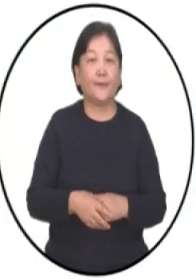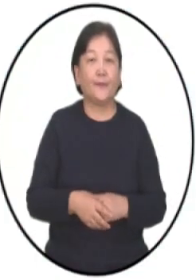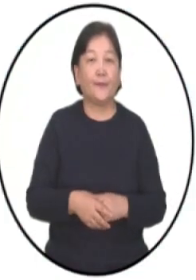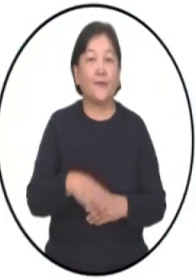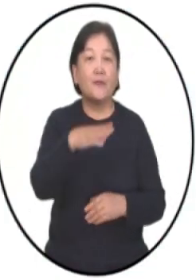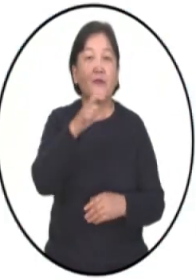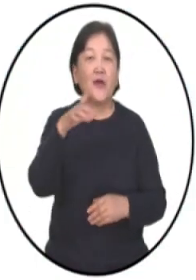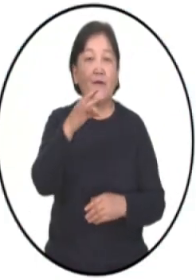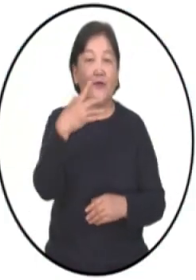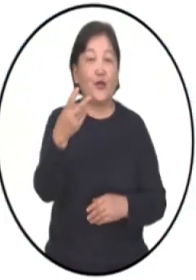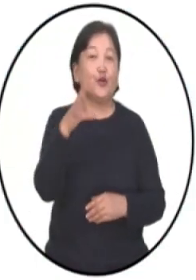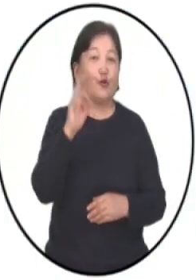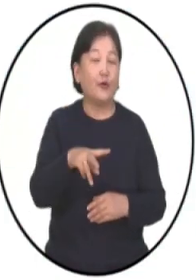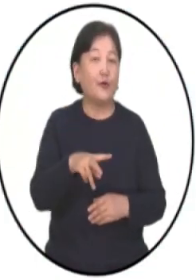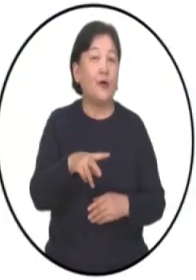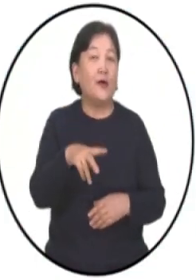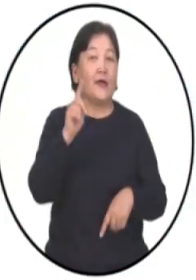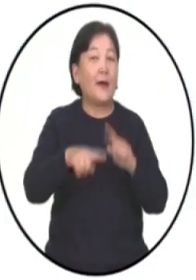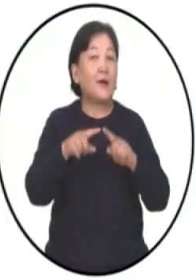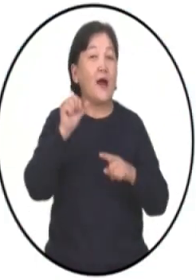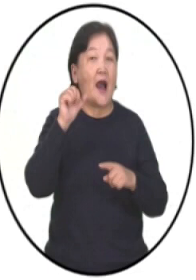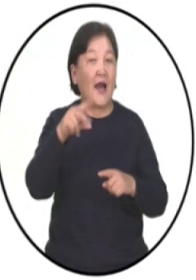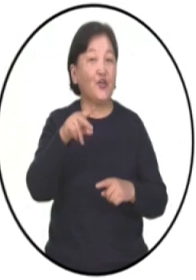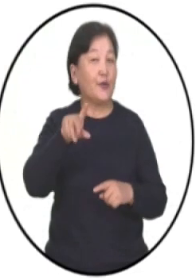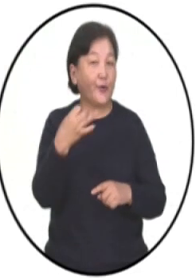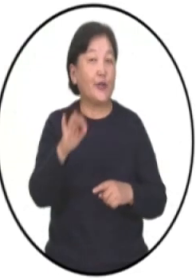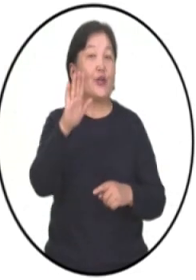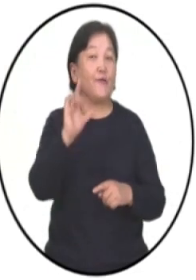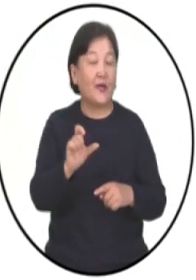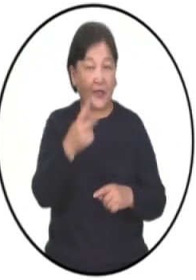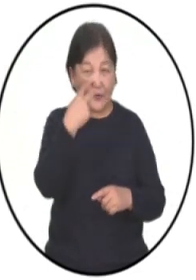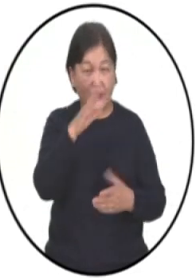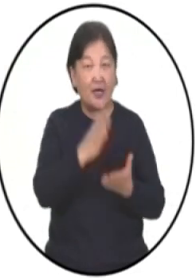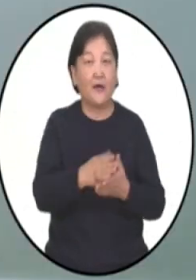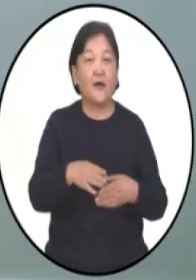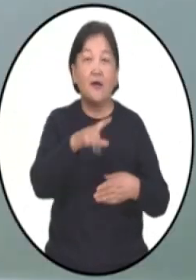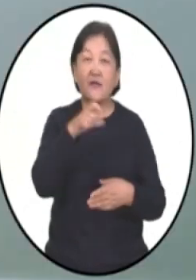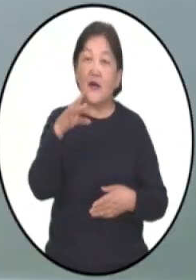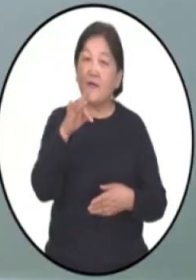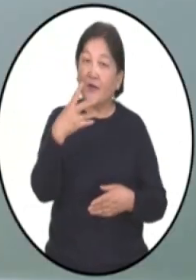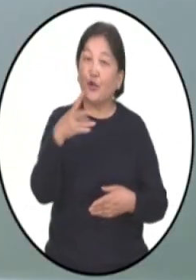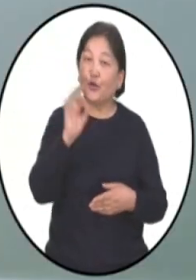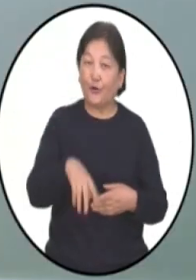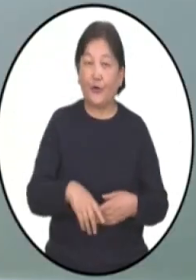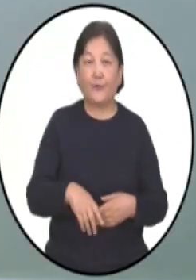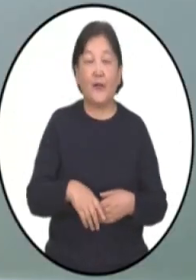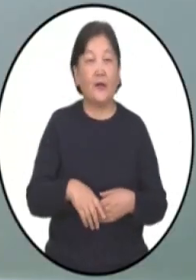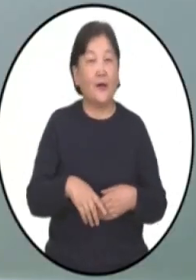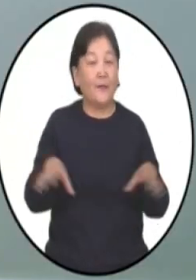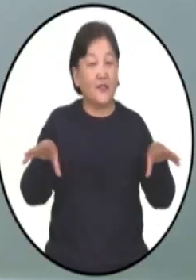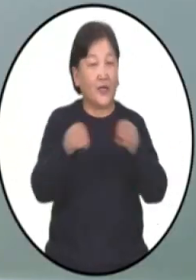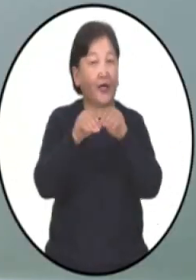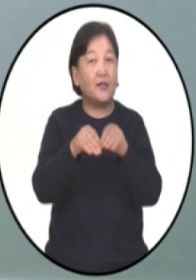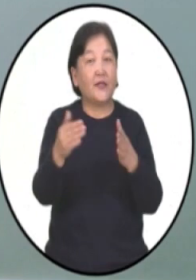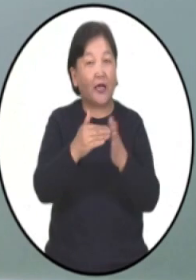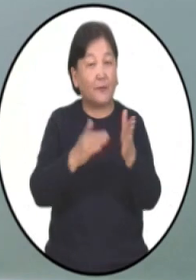тээврийн төрлүүдийн онцлог, ач холбогдлыг тодорхойлох. За тээврийн төрлүүд гэж яг юу юм бэ? За тээврийн төрлүүд гэдэг бол маш энгийнээр тайлбарлах юм